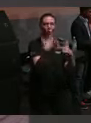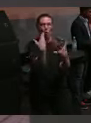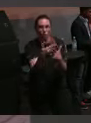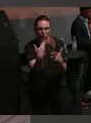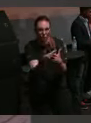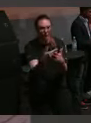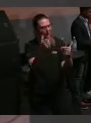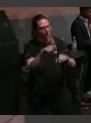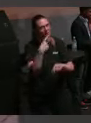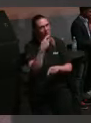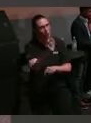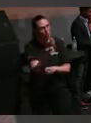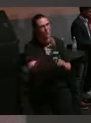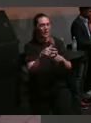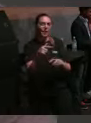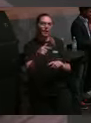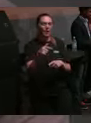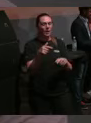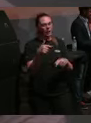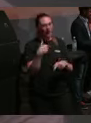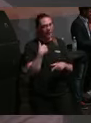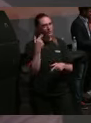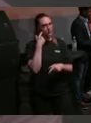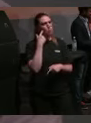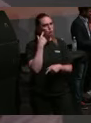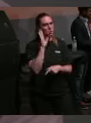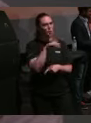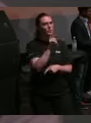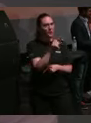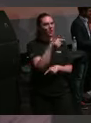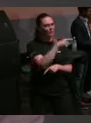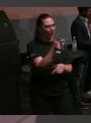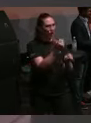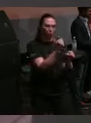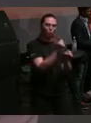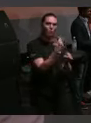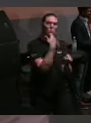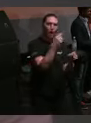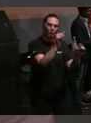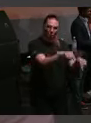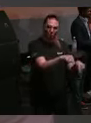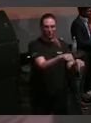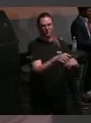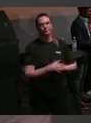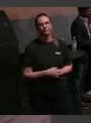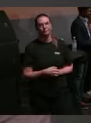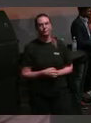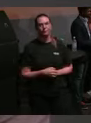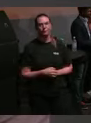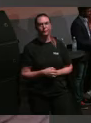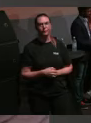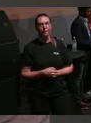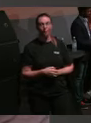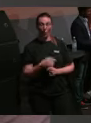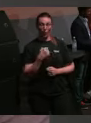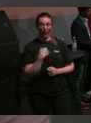Men jeg deler inntrykket til Terje om at på Utsira blir det jobbet veldig godt nå, konstruktivt, med de interessentene som skal delta I denne runden her.